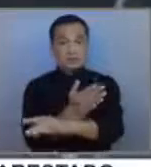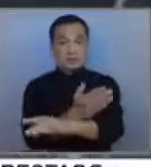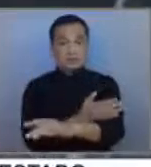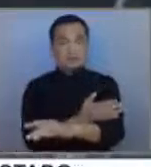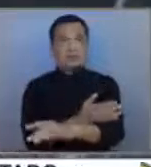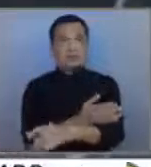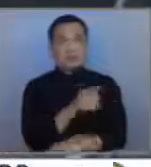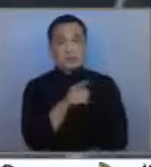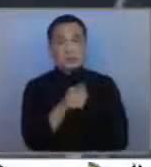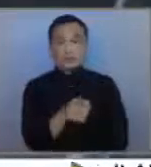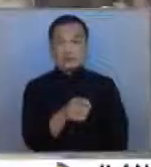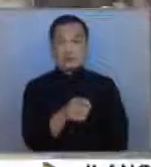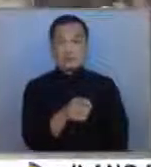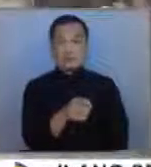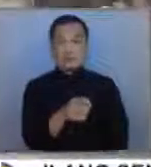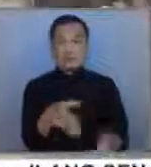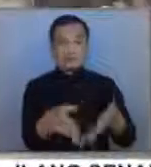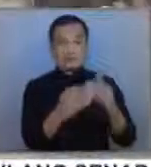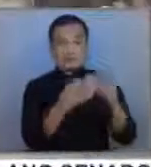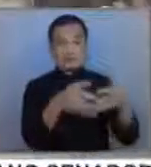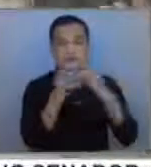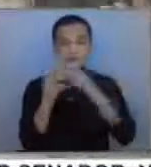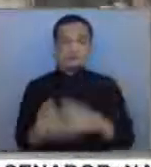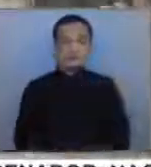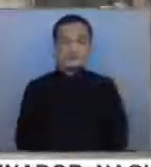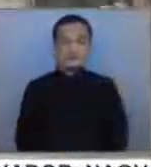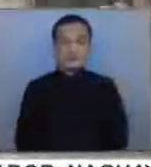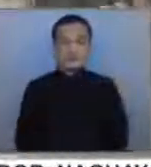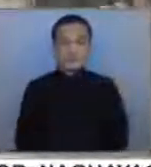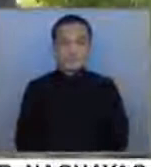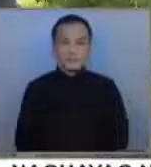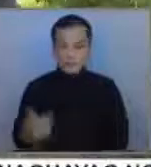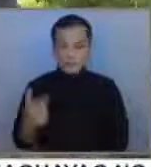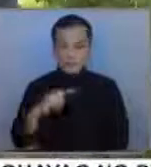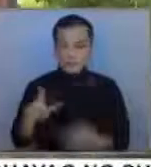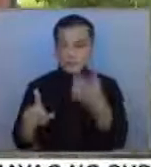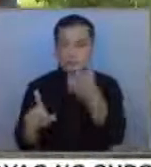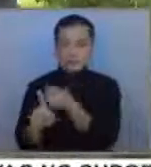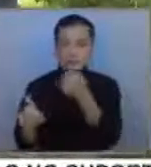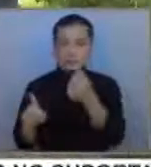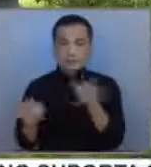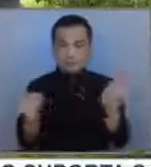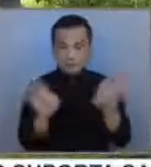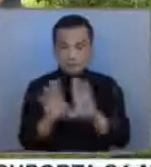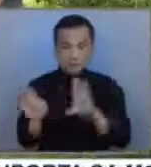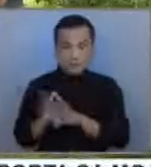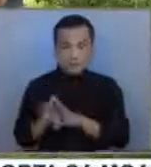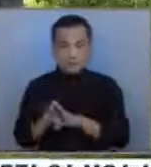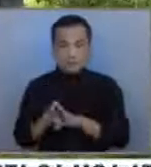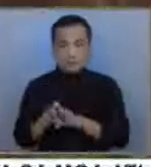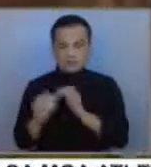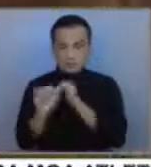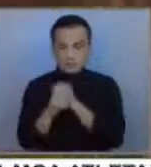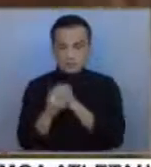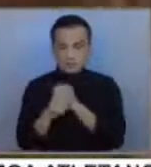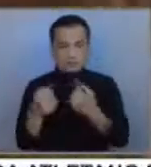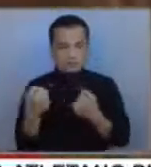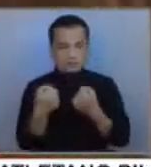yung infrastructure natin Apektado rin ang pagsasara ng ruta ang binabiyahe ni Nestor, isang jeepney